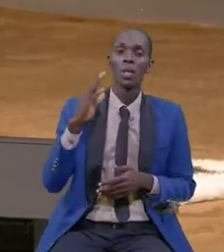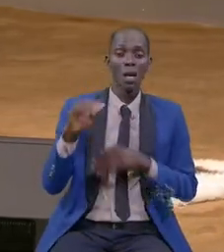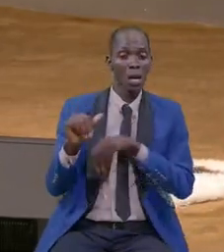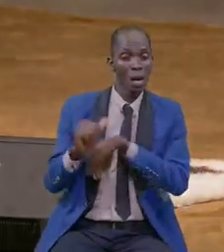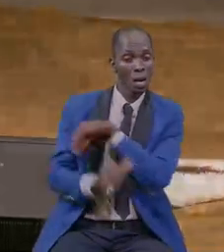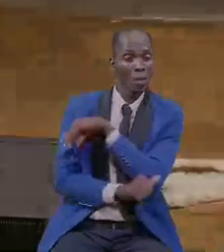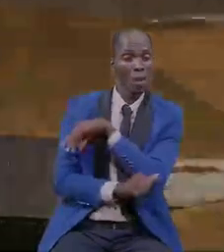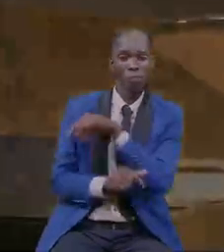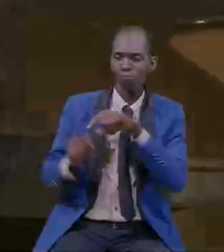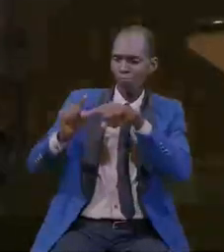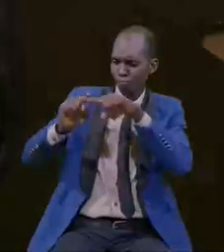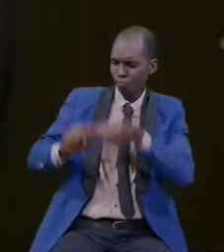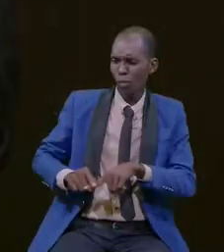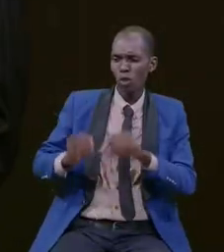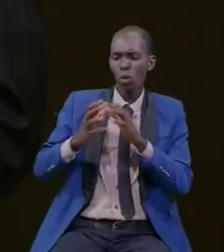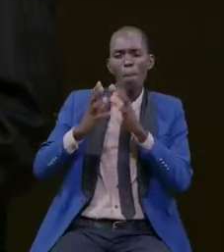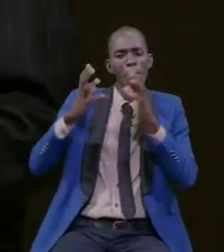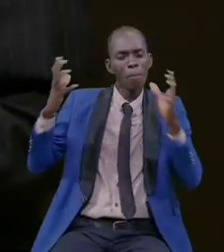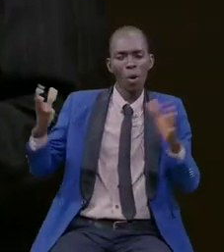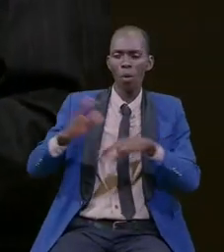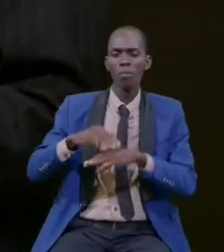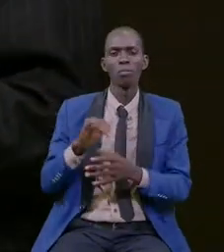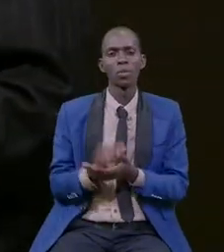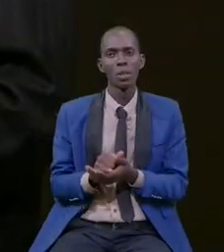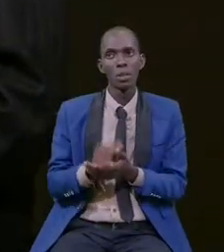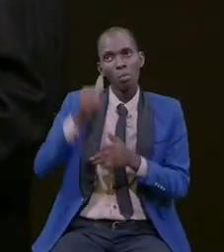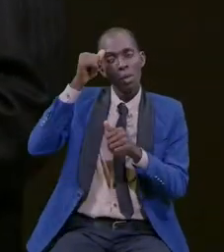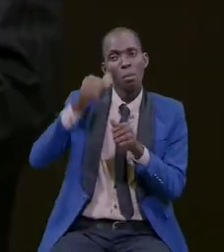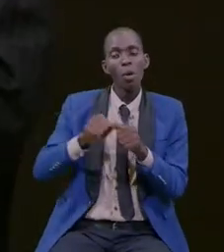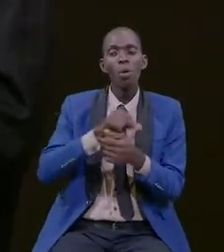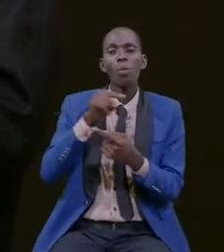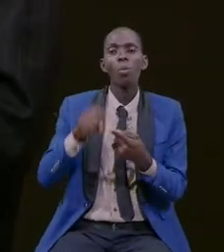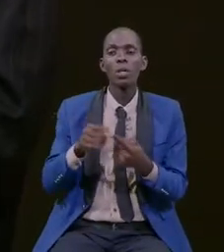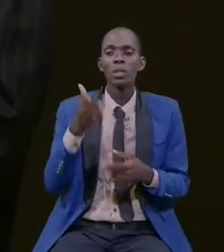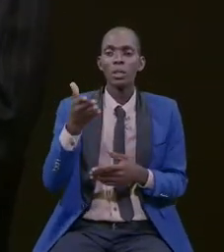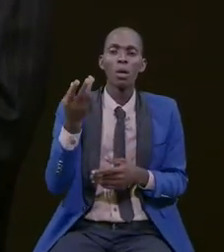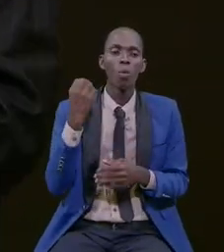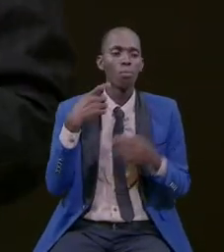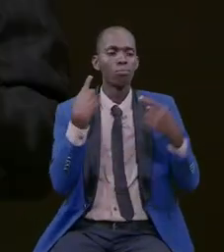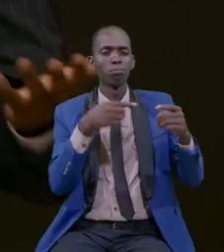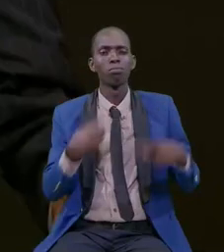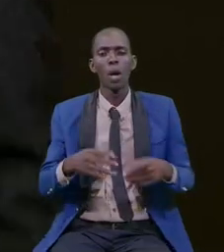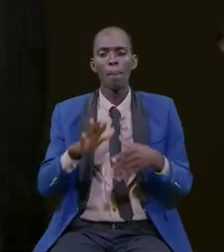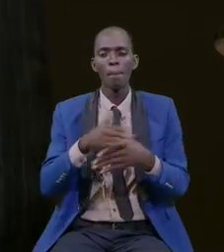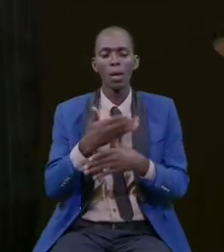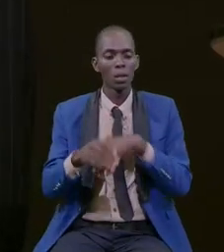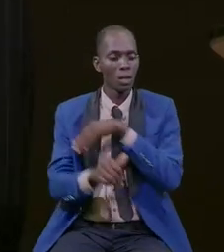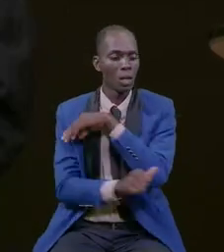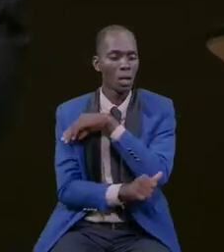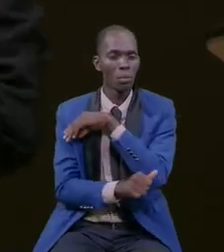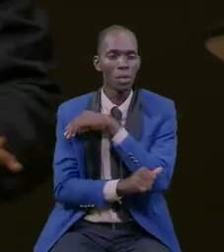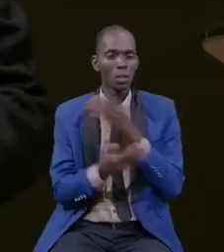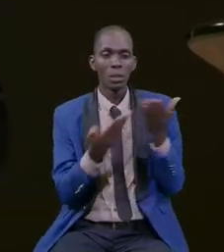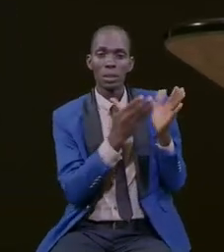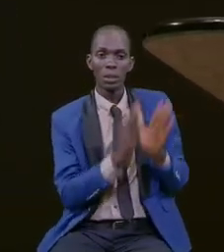vraiment s'est vraiment dépendu de ça lorsqu'il avait d'argument entre les serviteurs d'Abraham et les serviteurs de l'utre